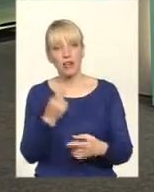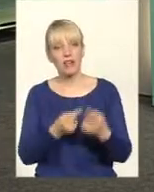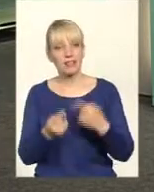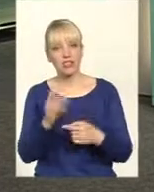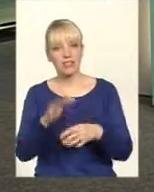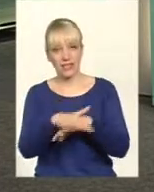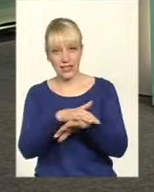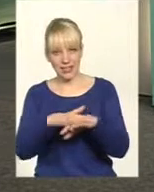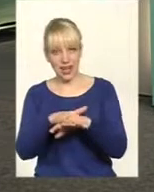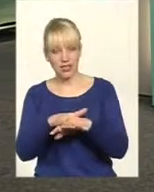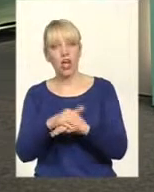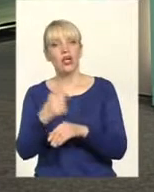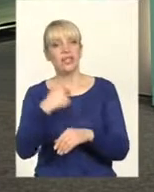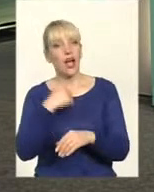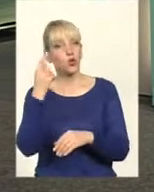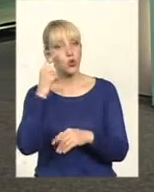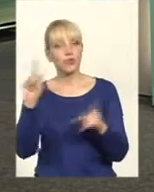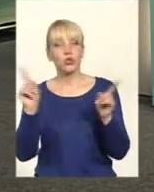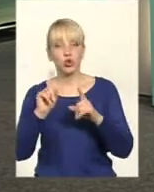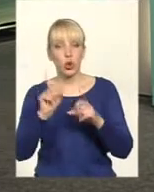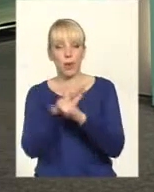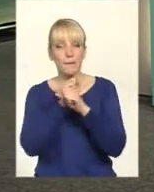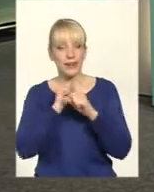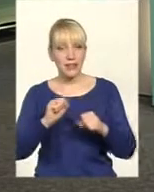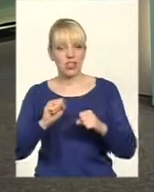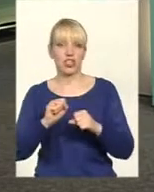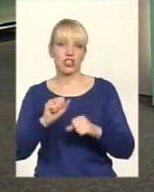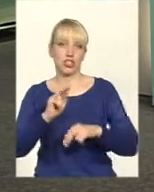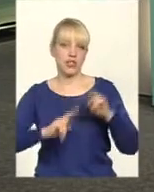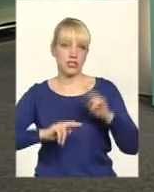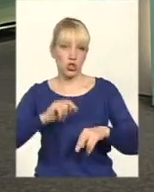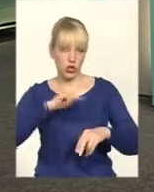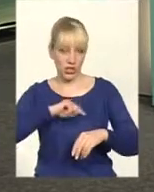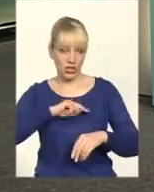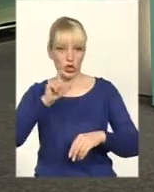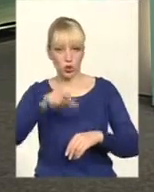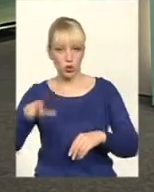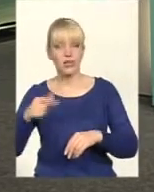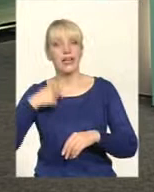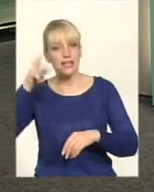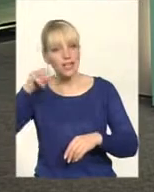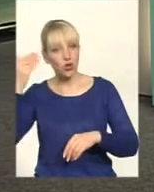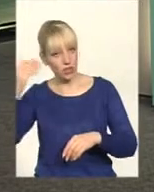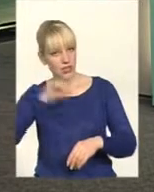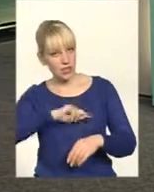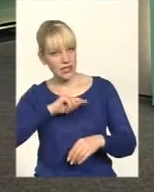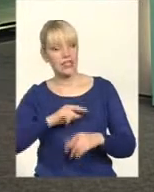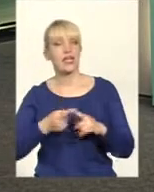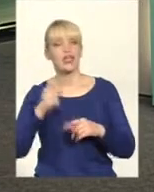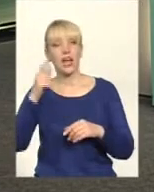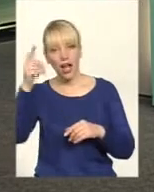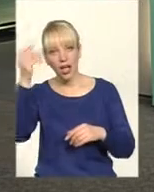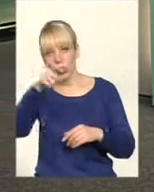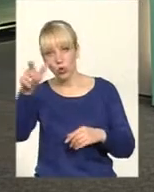возвращаясь к населению, я думаю, что патриотично настроенные люди, я знаю их настроение, которые там остались, они все-таки понимают